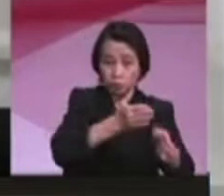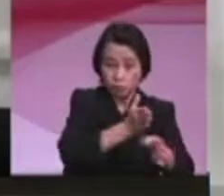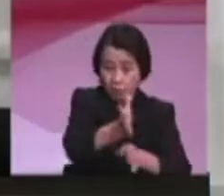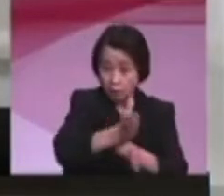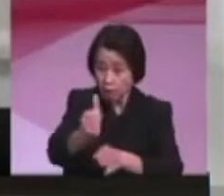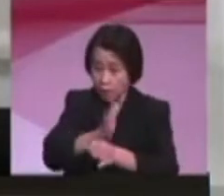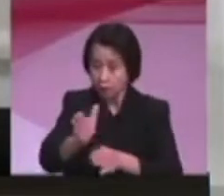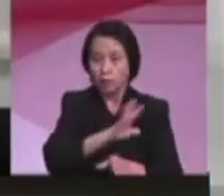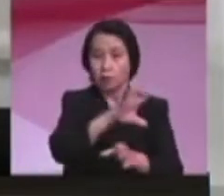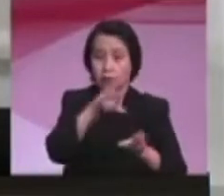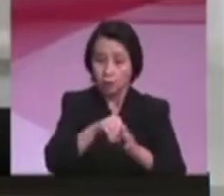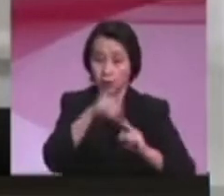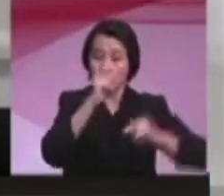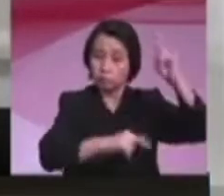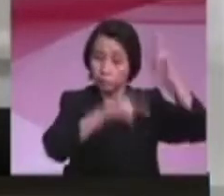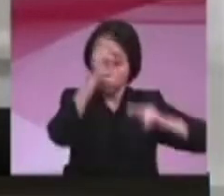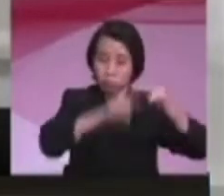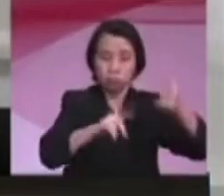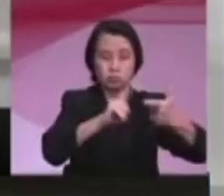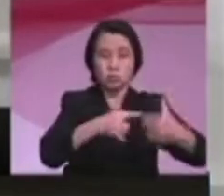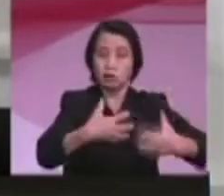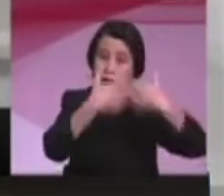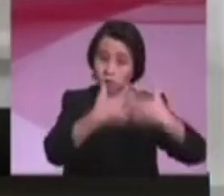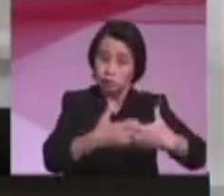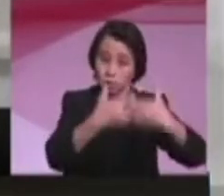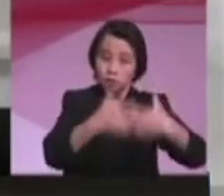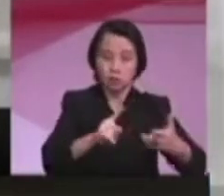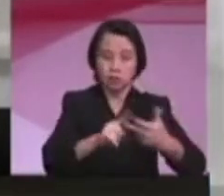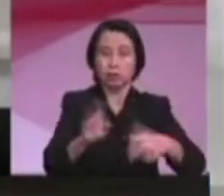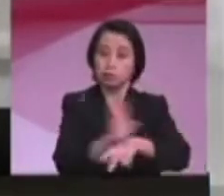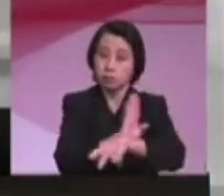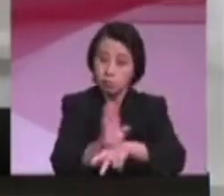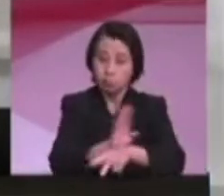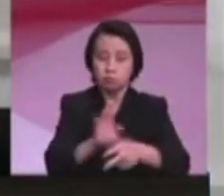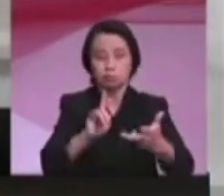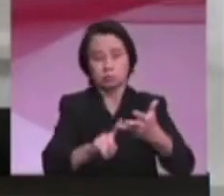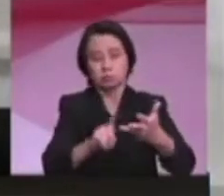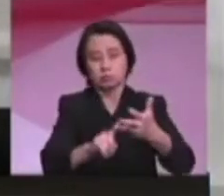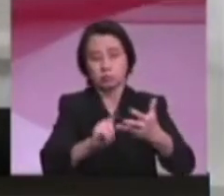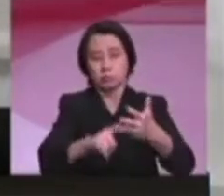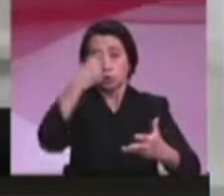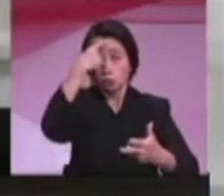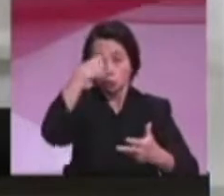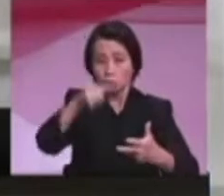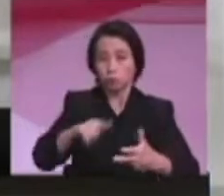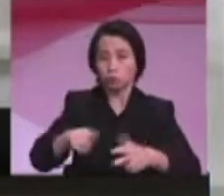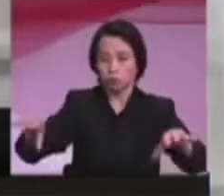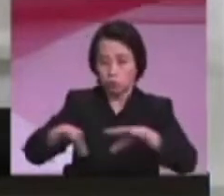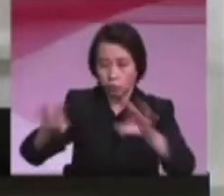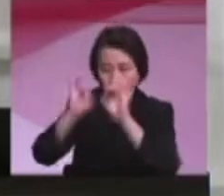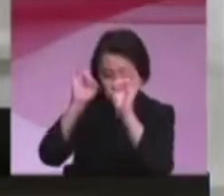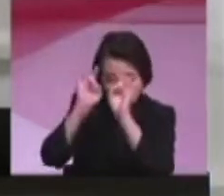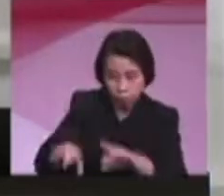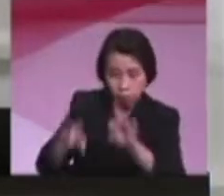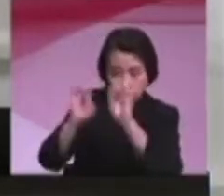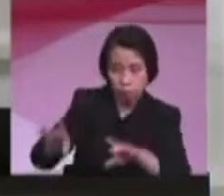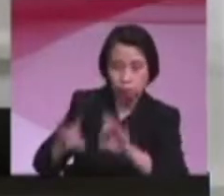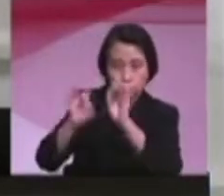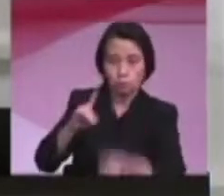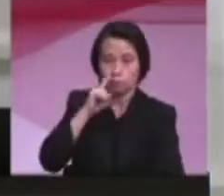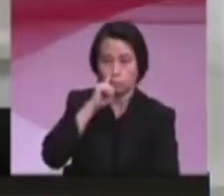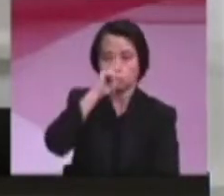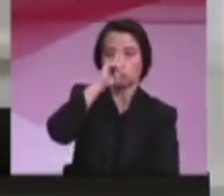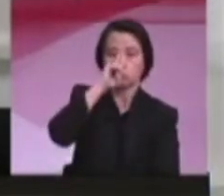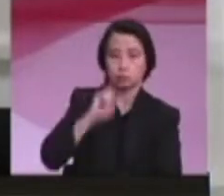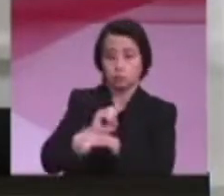pembinaan, perkilangan, komersial untuk menjalani ujian saringan